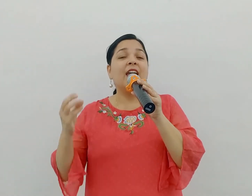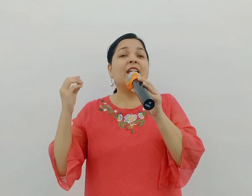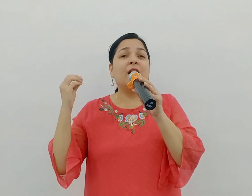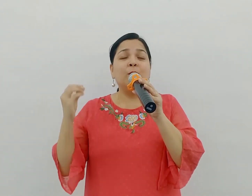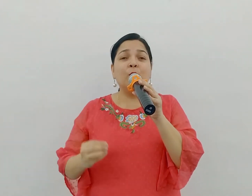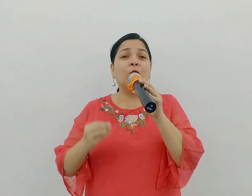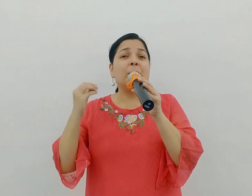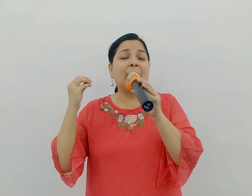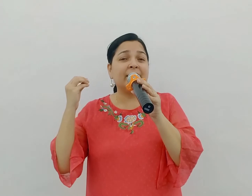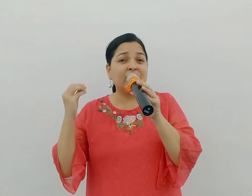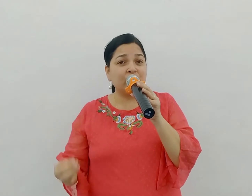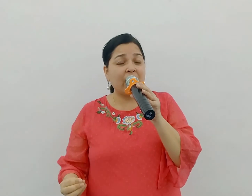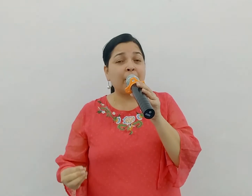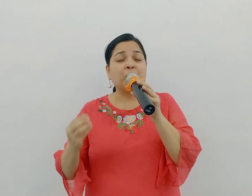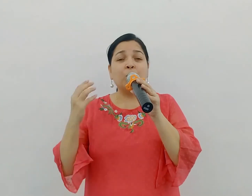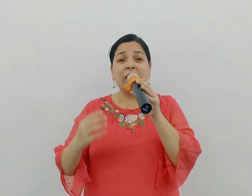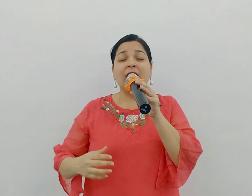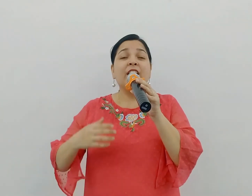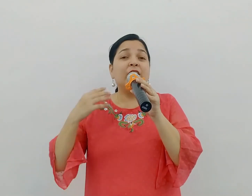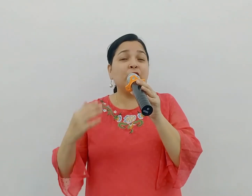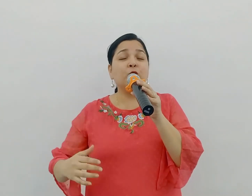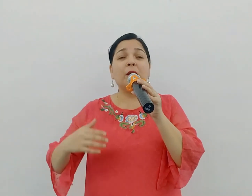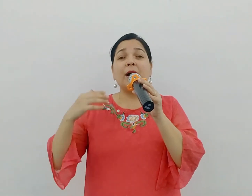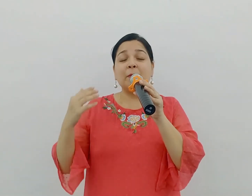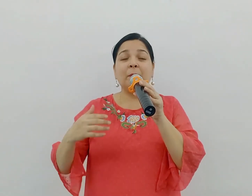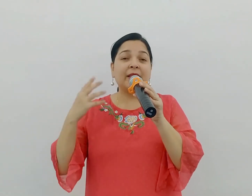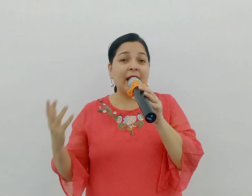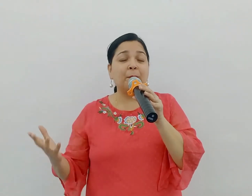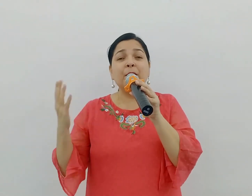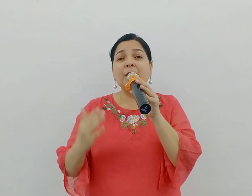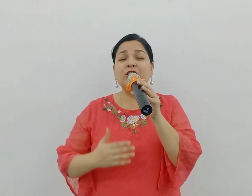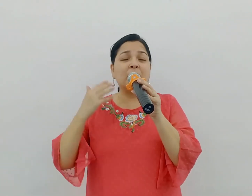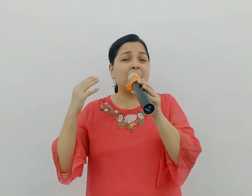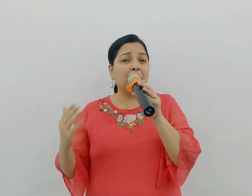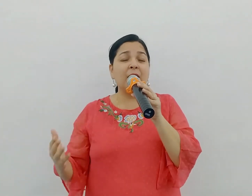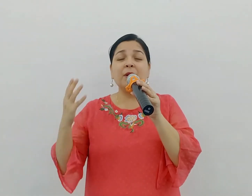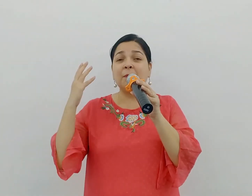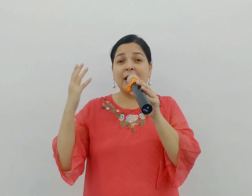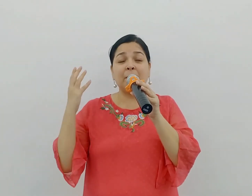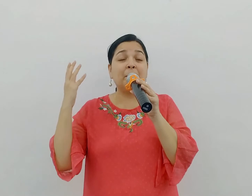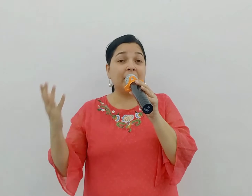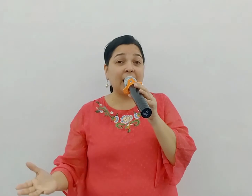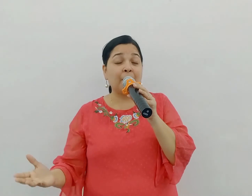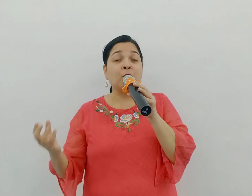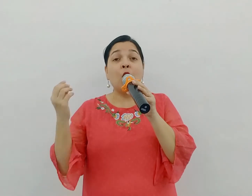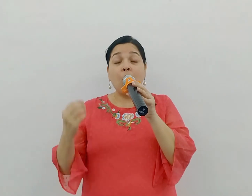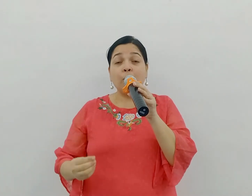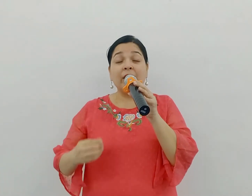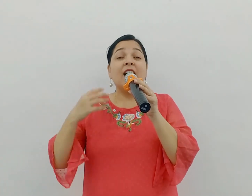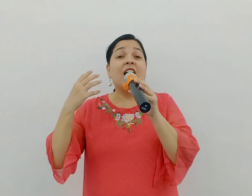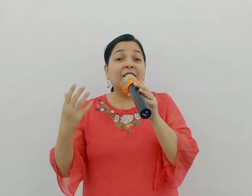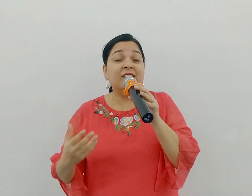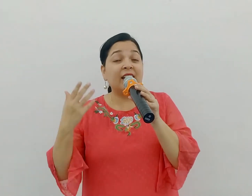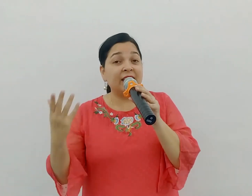जरूरी है कि हम लोगों के पास जाएं, उन्हें यीशु के बारे में बताएं, परमेश्वर के प्रेम के बारे में बताएं,